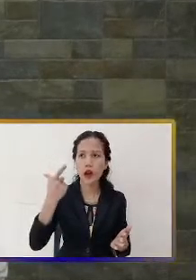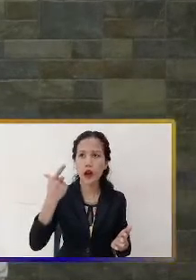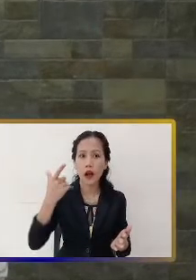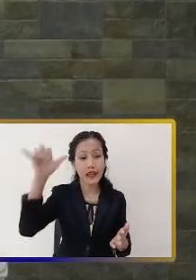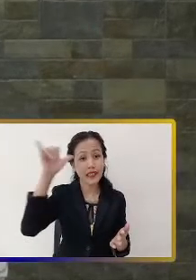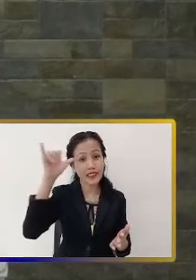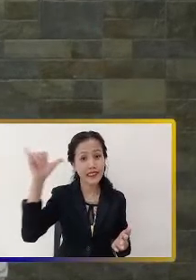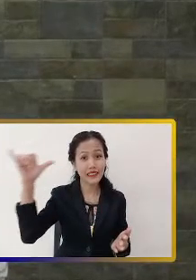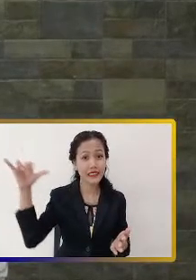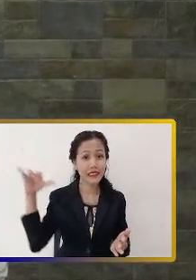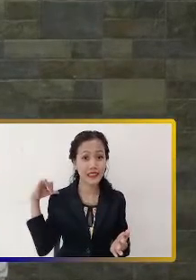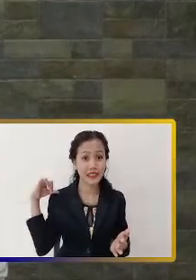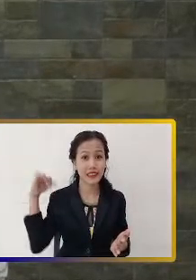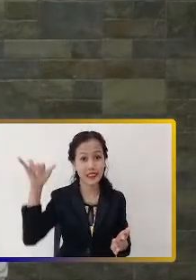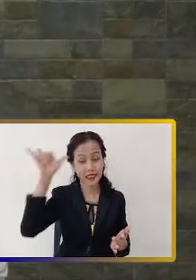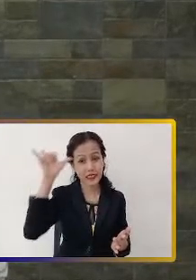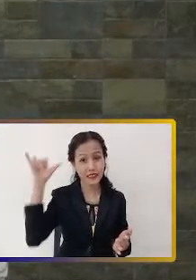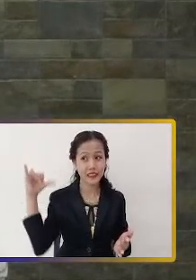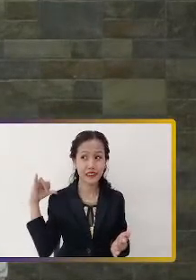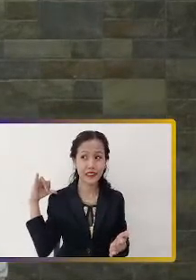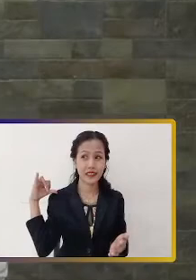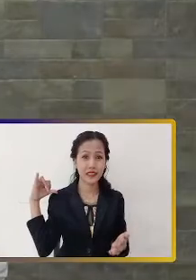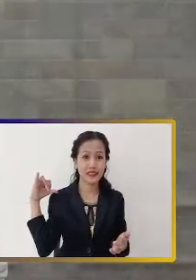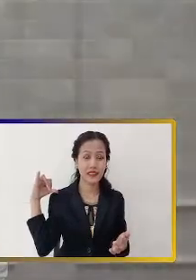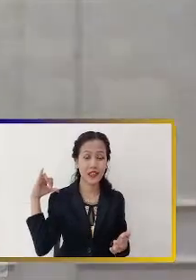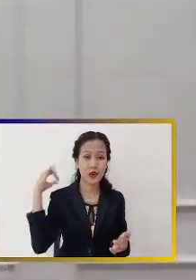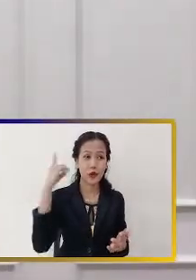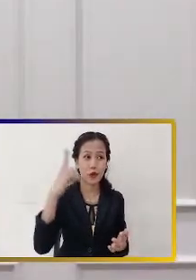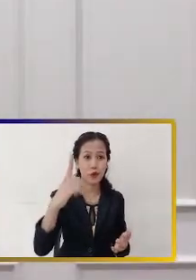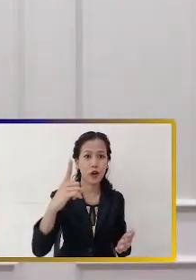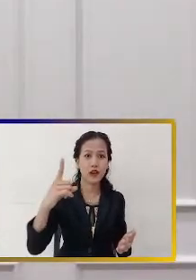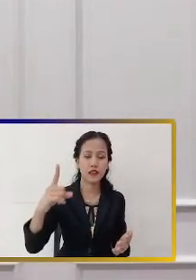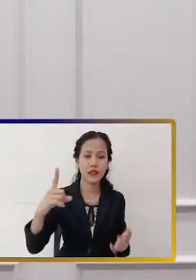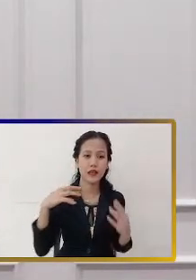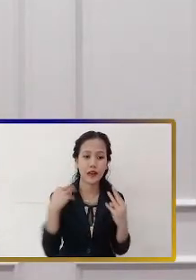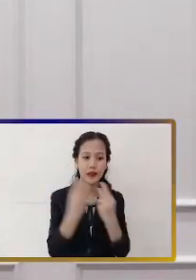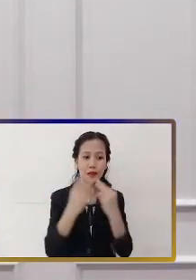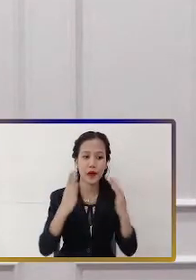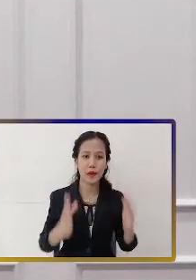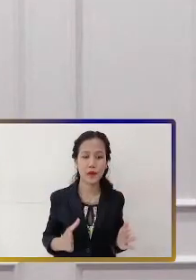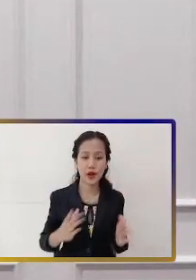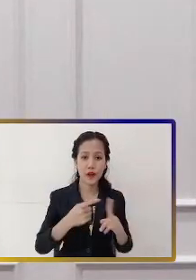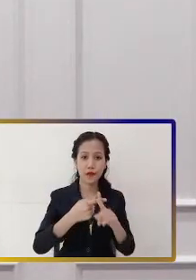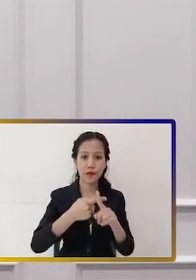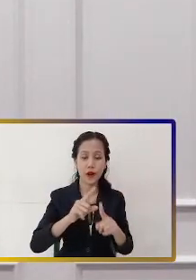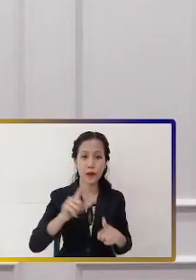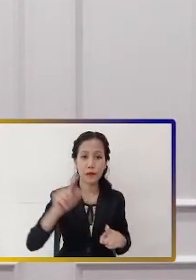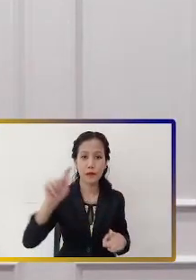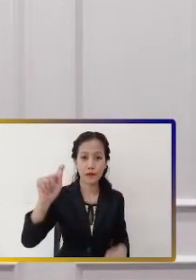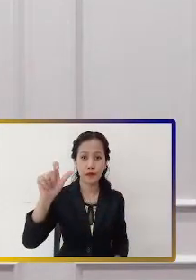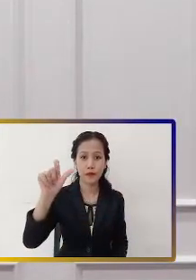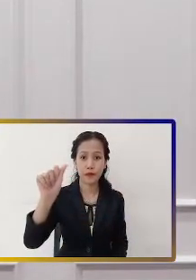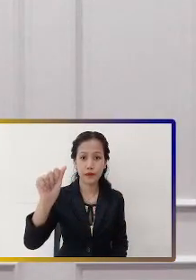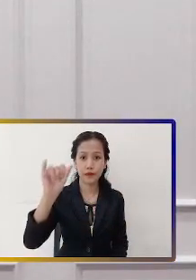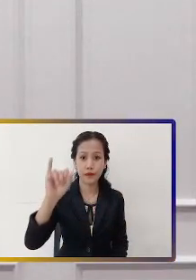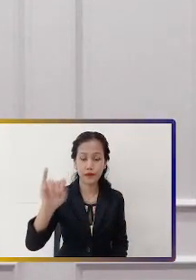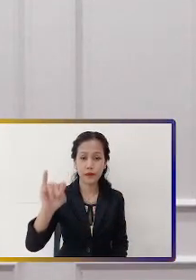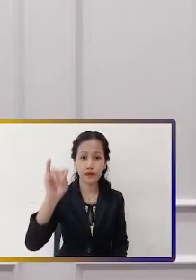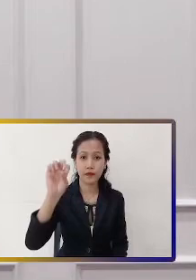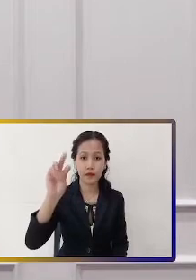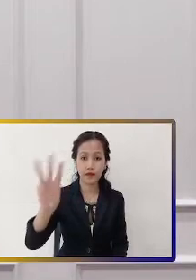kahapon mga kapatid, isa sa mga kapatiran from Taiwan, si Sister Jesseline,